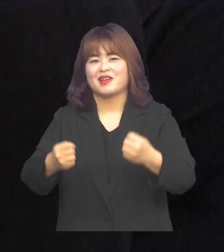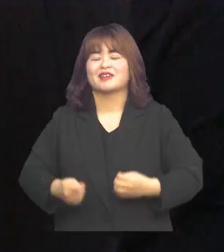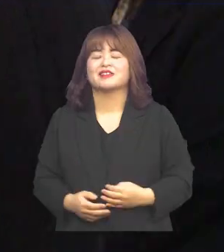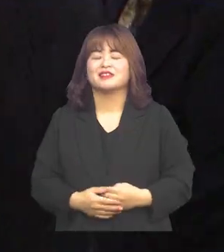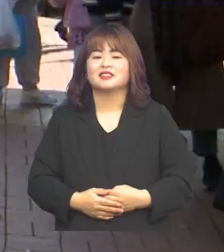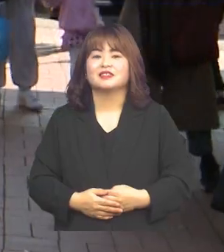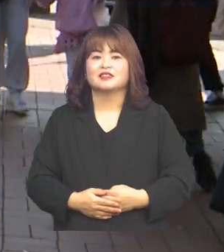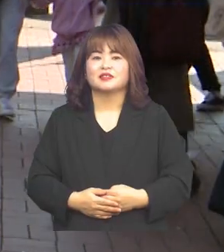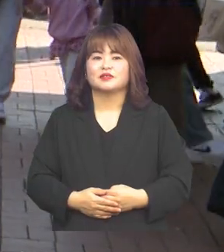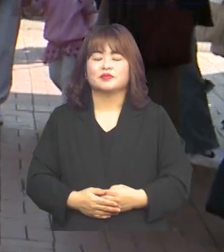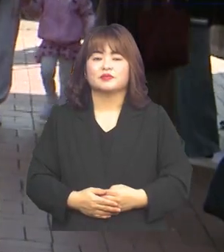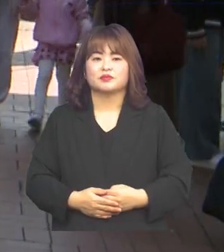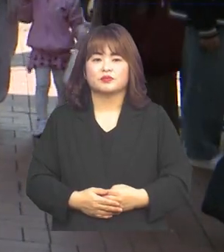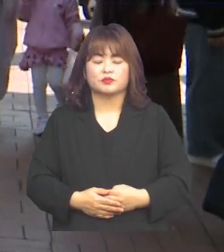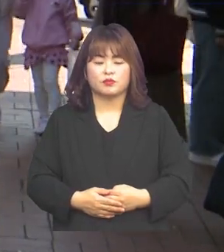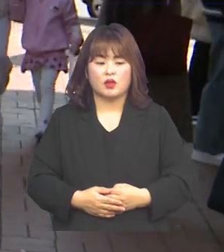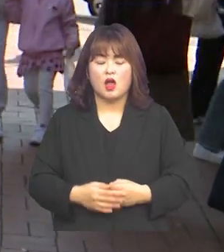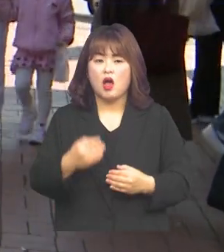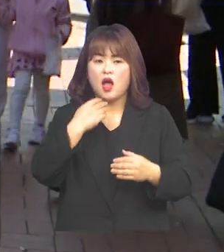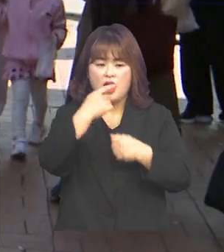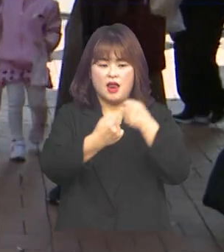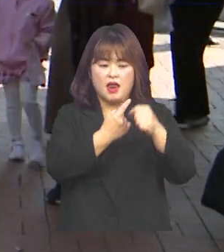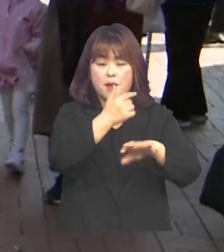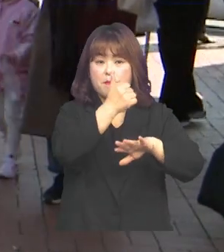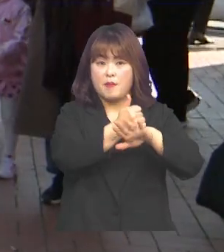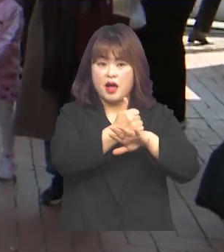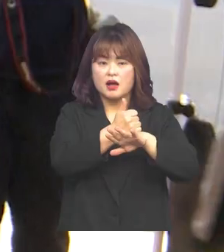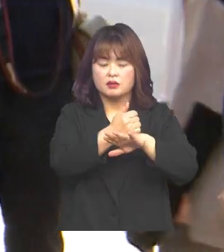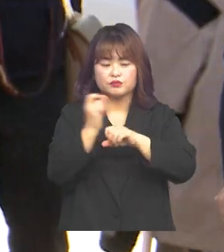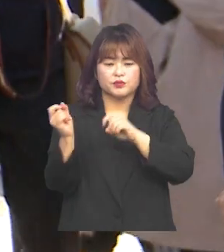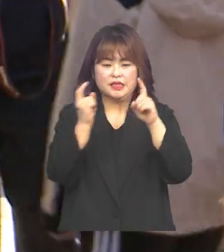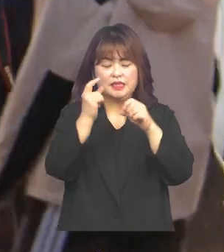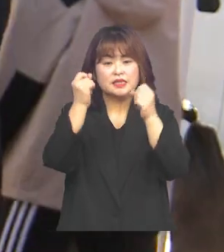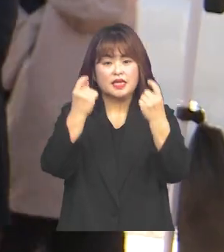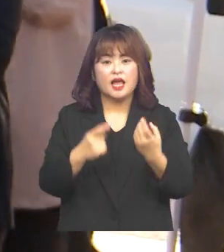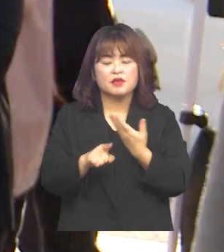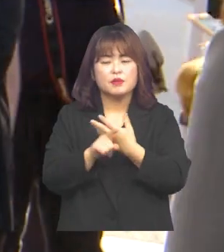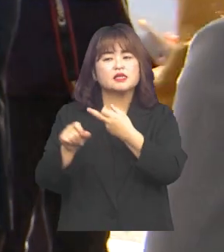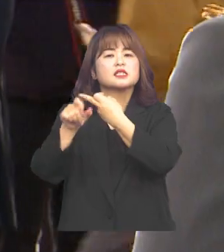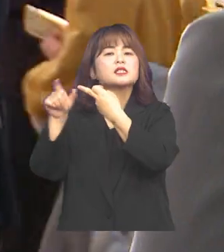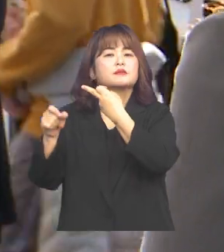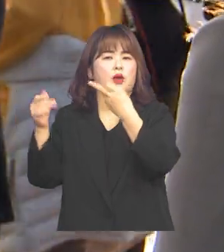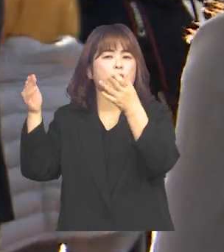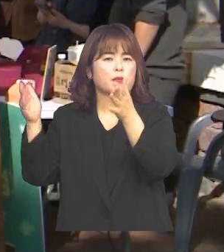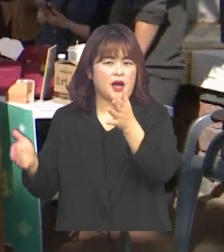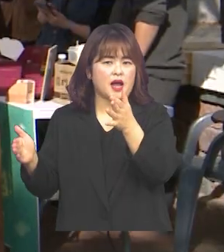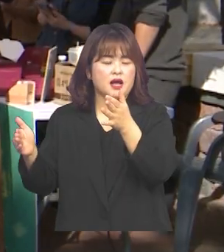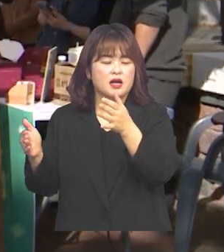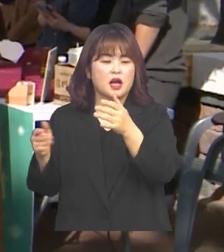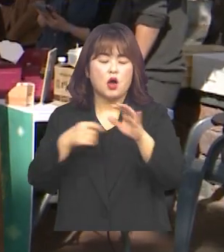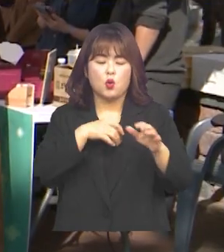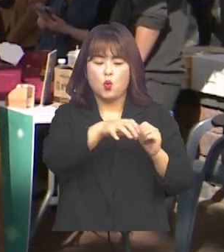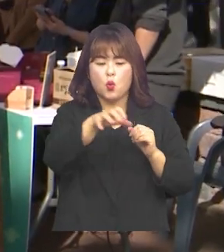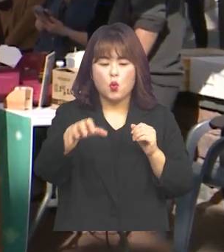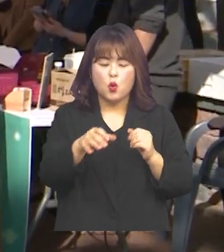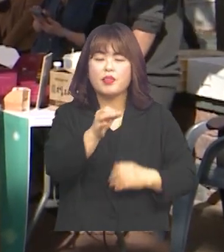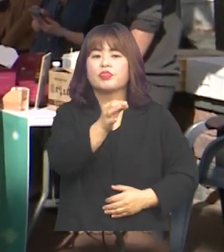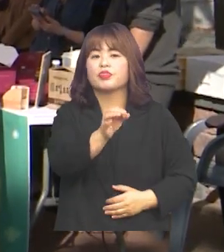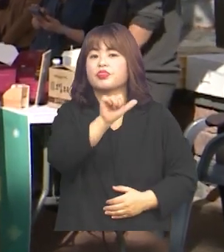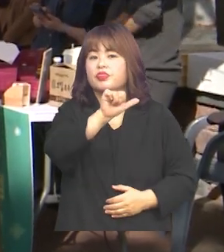호응을 받았습니다. 연말 경기 살리기 통큰 세일은 12월까지 이어지며 용인의